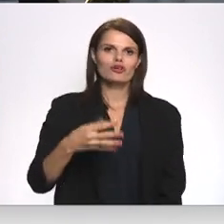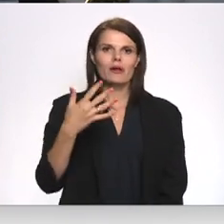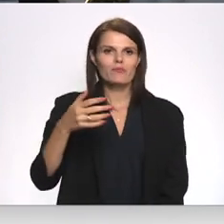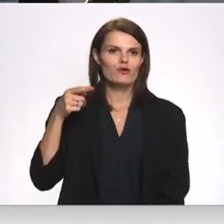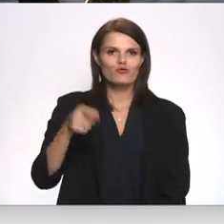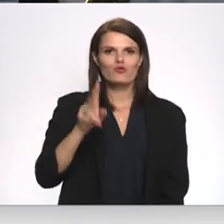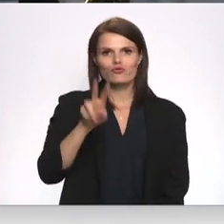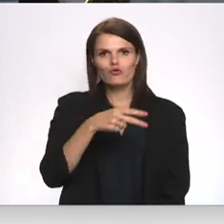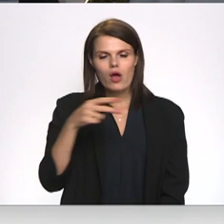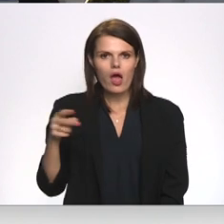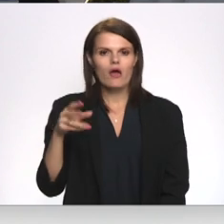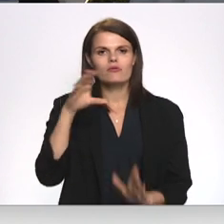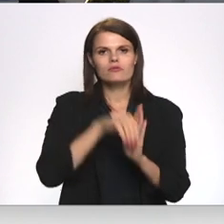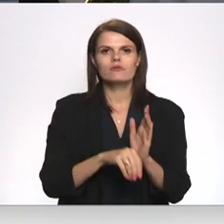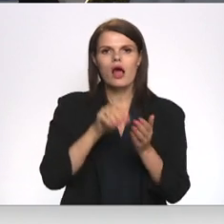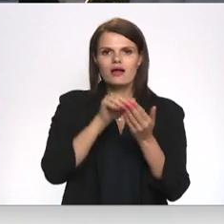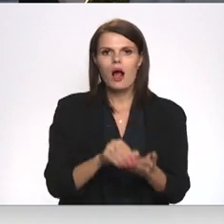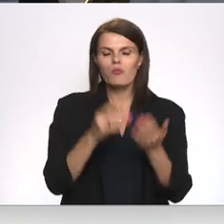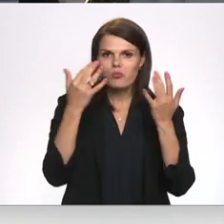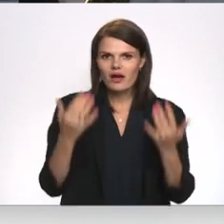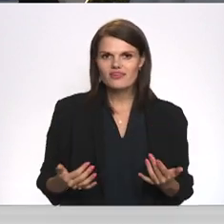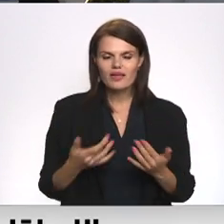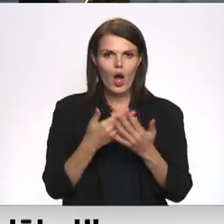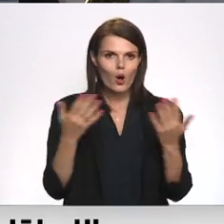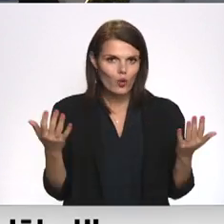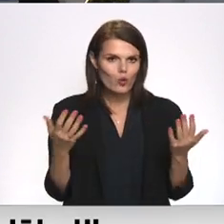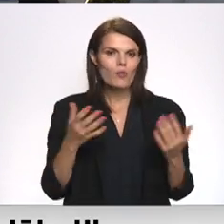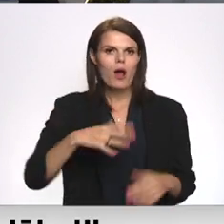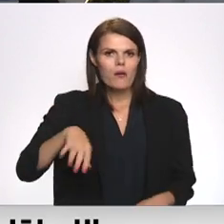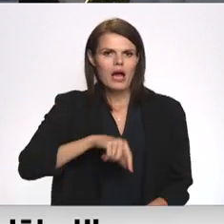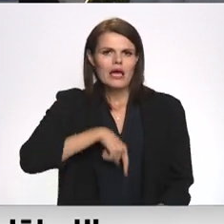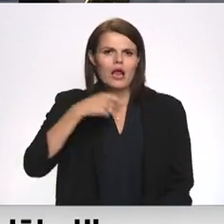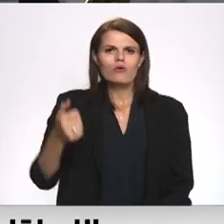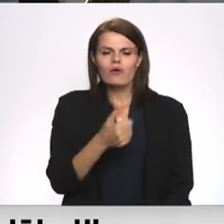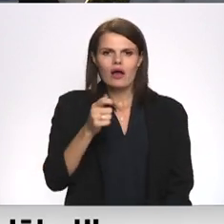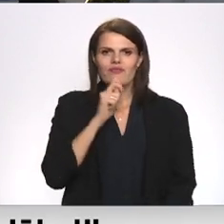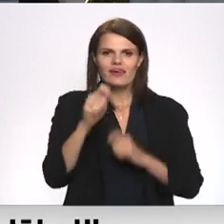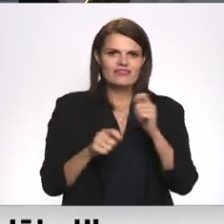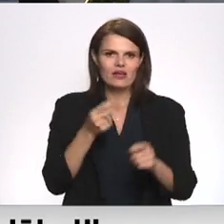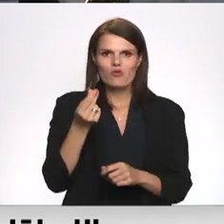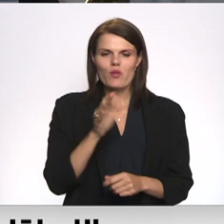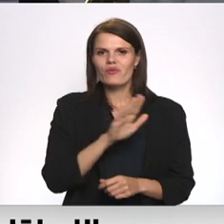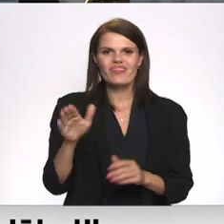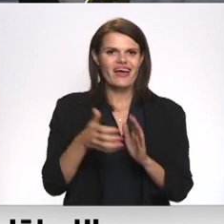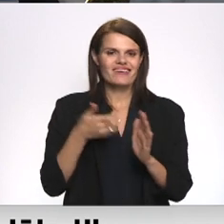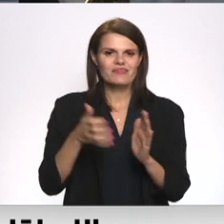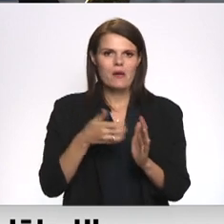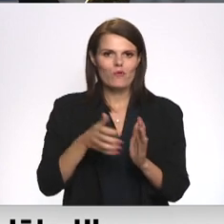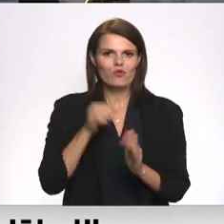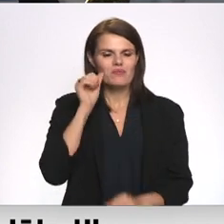ir ar visiem kapu pasākumiem. Mēs jau ilgus gadus ziedojumu naudu neizmantojam